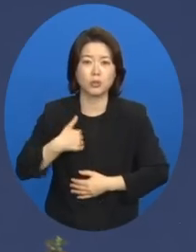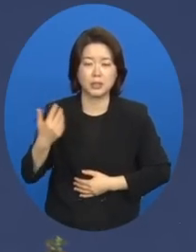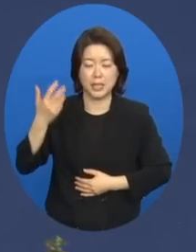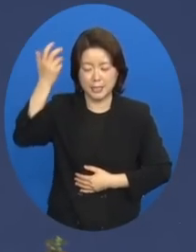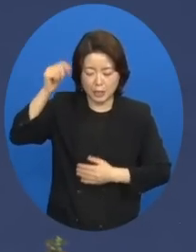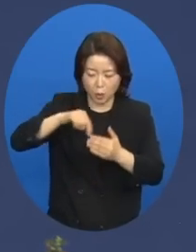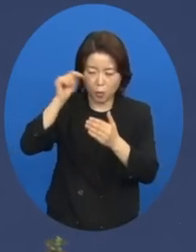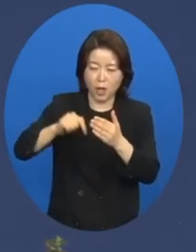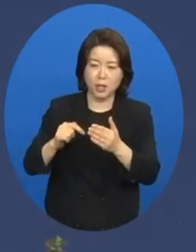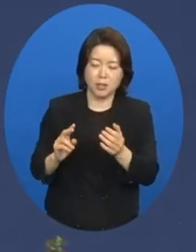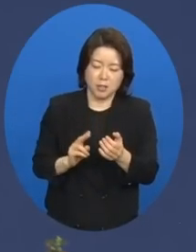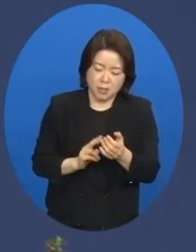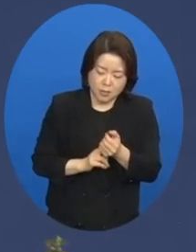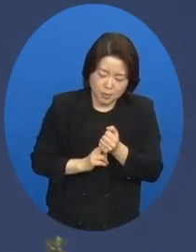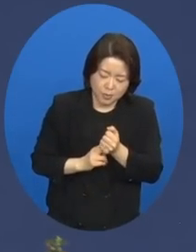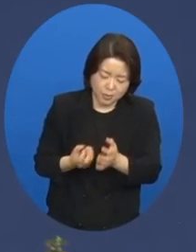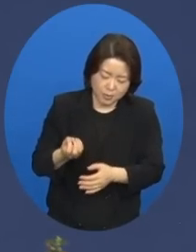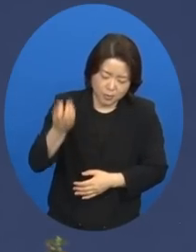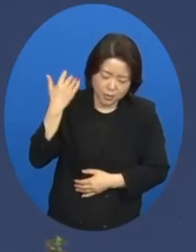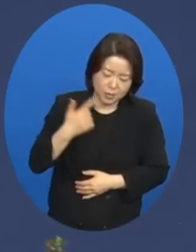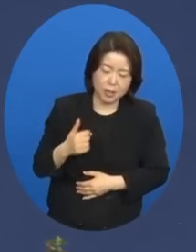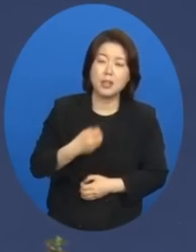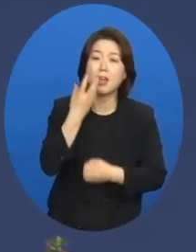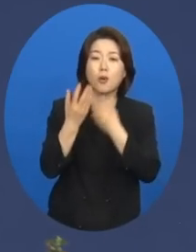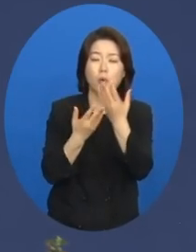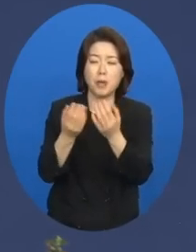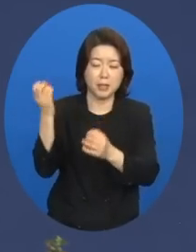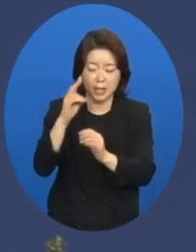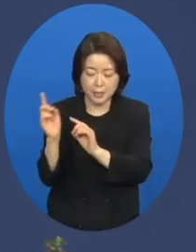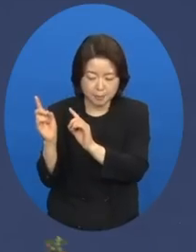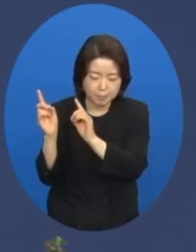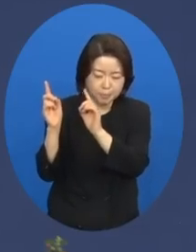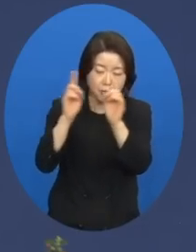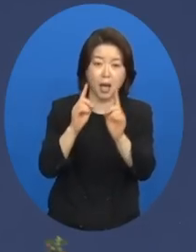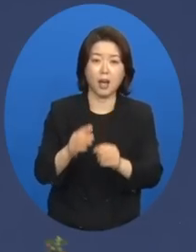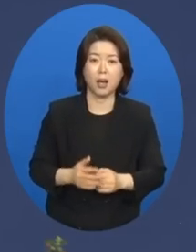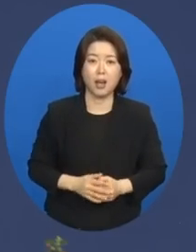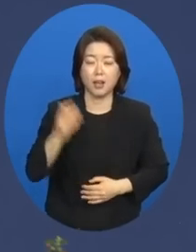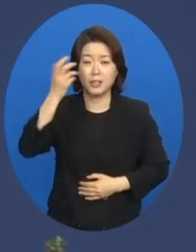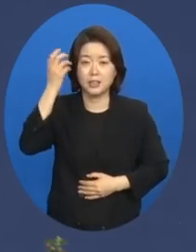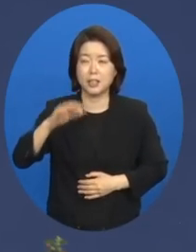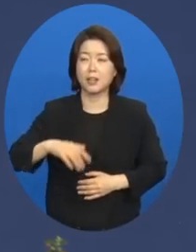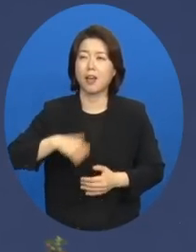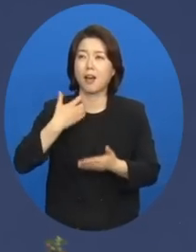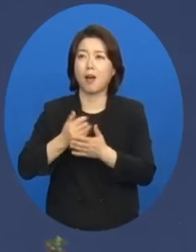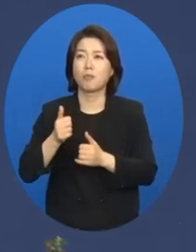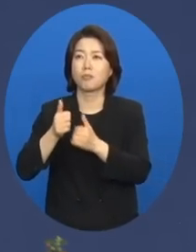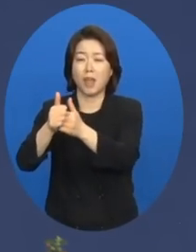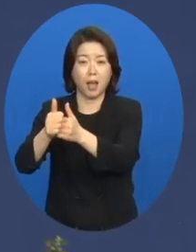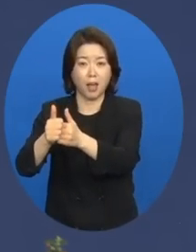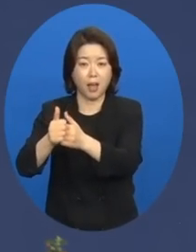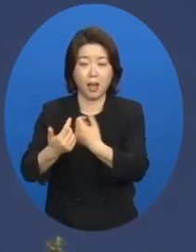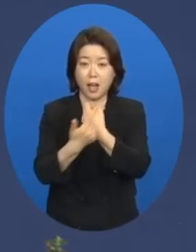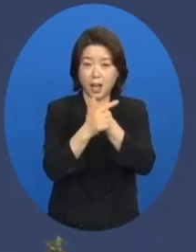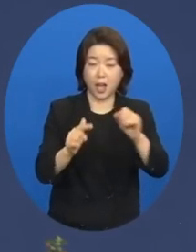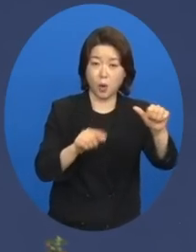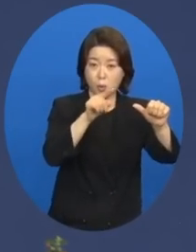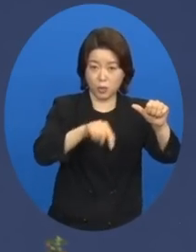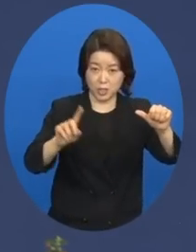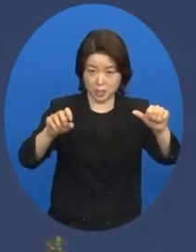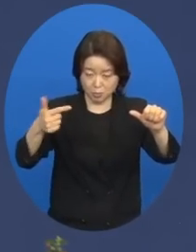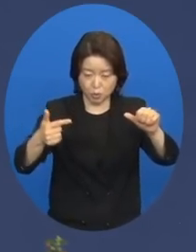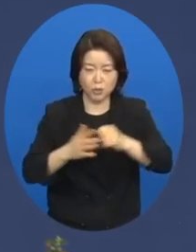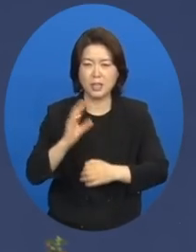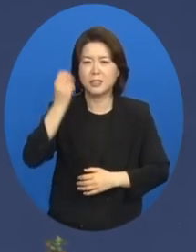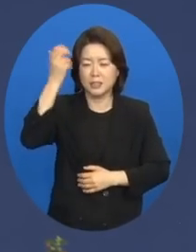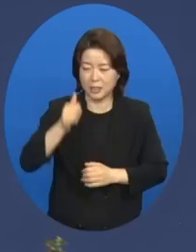안에서 숨겨졌고 잊혔던 내 고백을 되살려내게 하셔서 영을 감동을 따라 살아가게 할 때 갈라디아서 5장 16절에